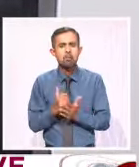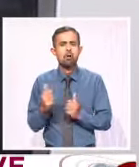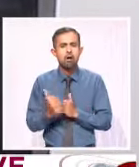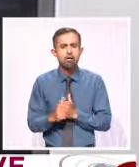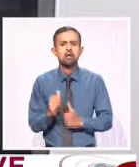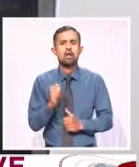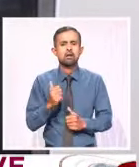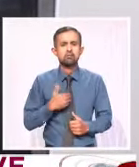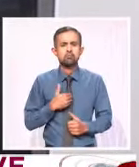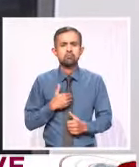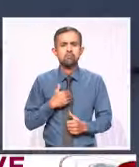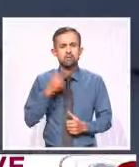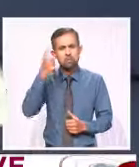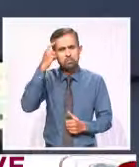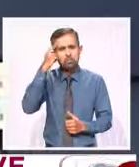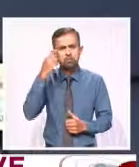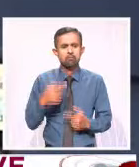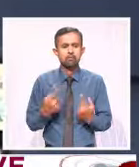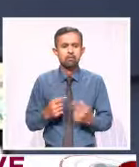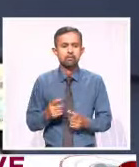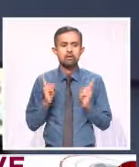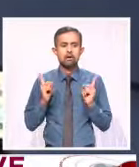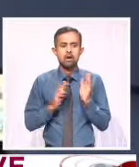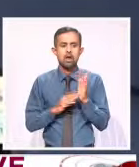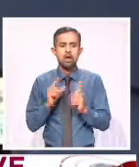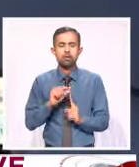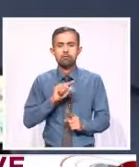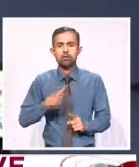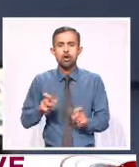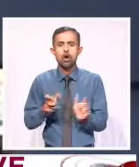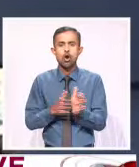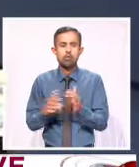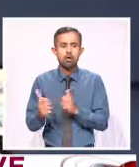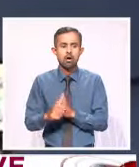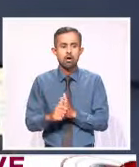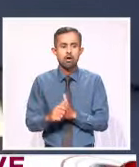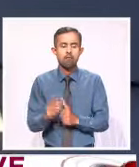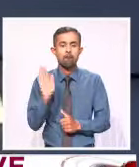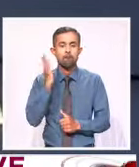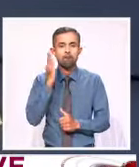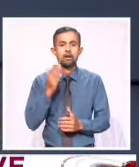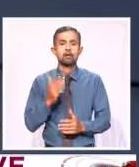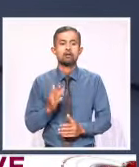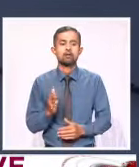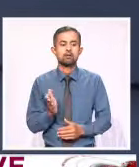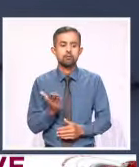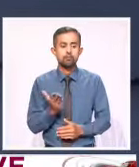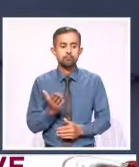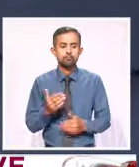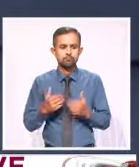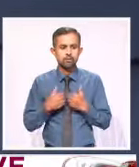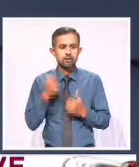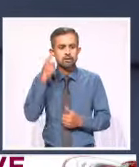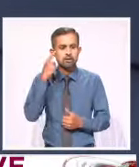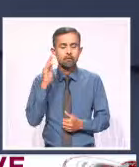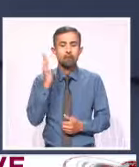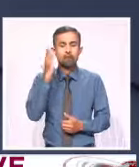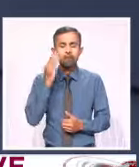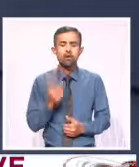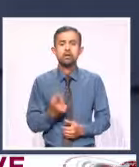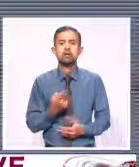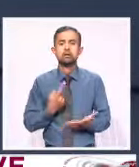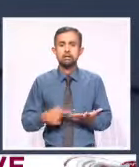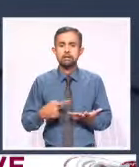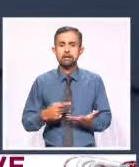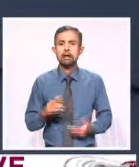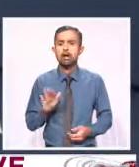හදන්න හදන්නේ. මට තොළු හොඳ නැද්ද කියලා මට හිතෙනවා. ක්‍රීඩා මිතිවරයෙක් අතුරු කමිටුවක් පත් කරන්නේ විශේෂිත හේතුන් මත. ඉතින් මම හිතනවා ඒ විශේෂිත හේතුන්